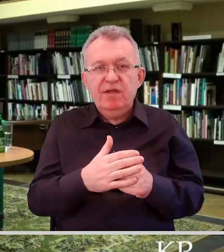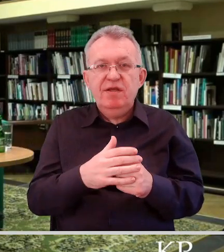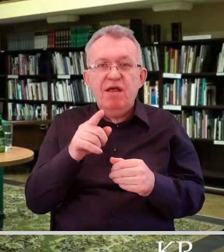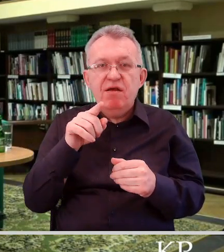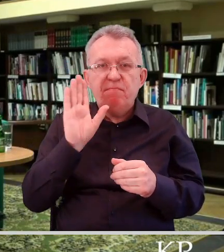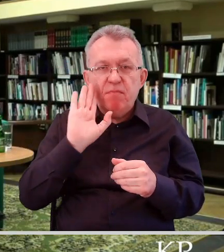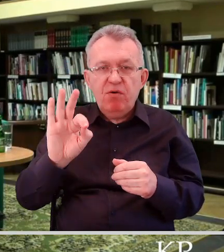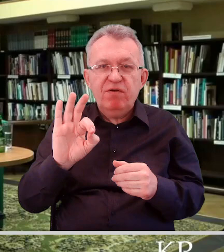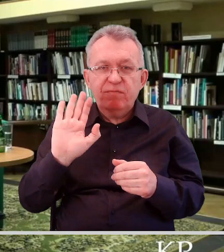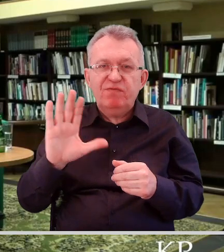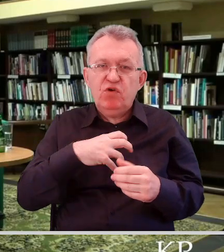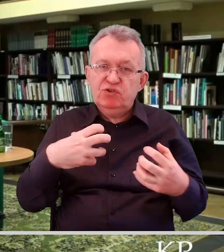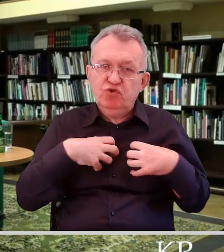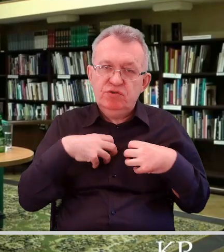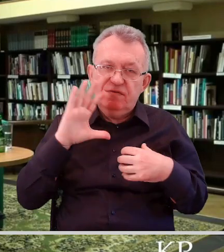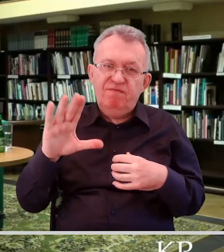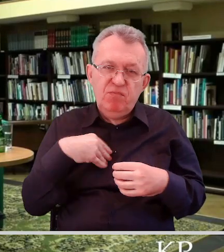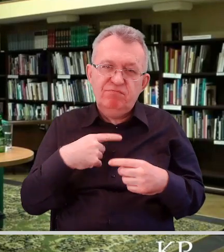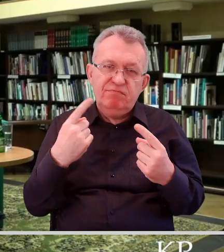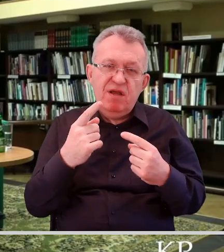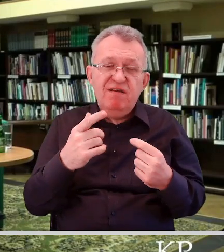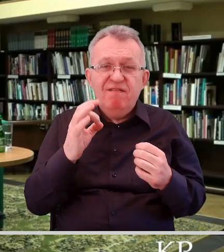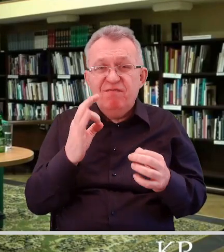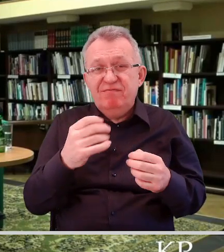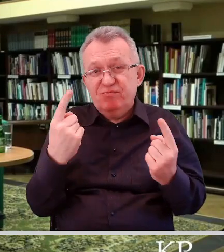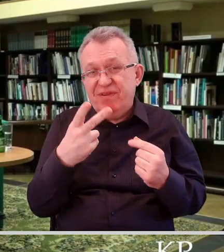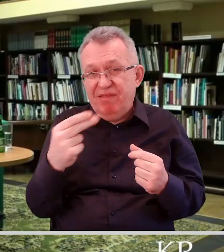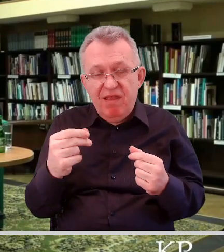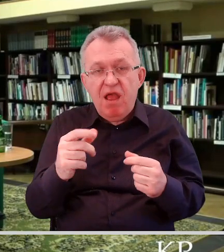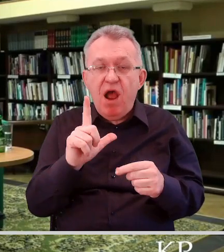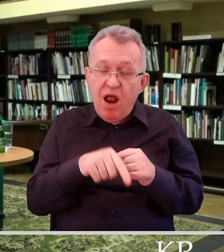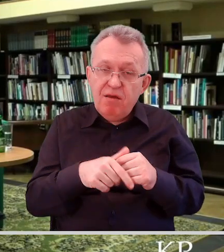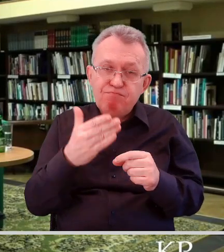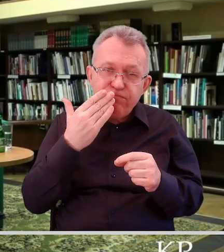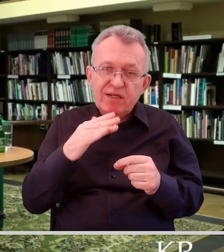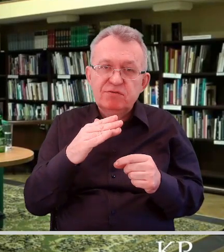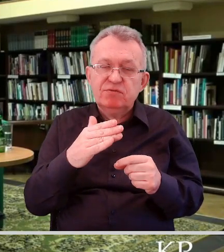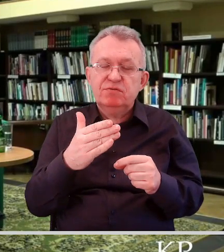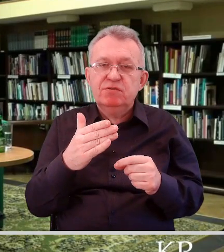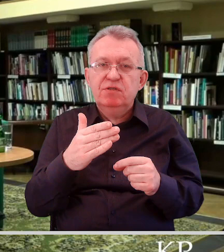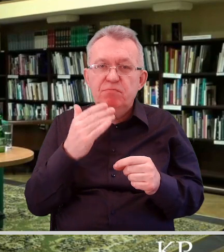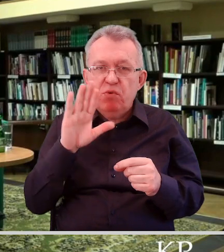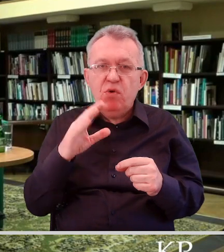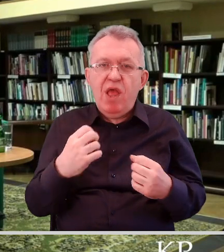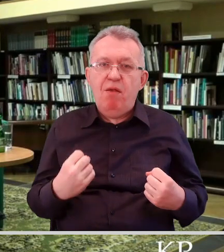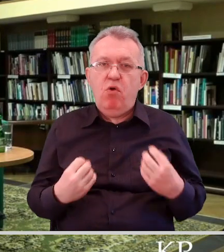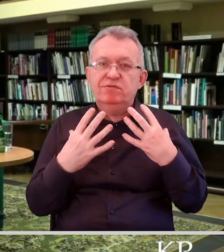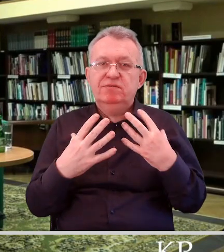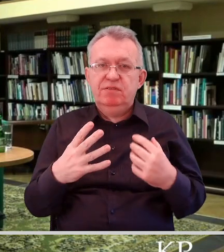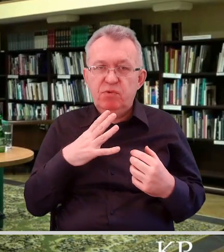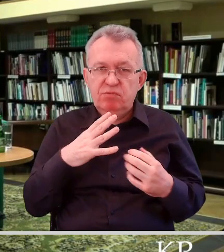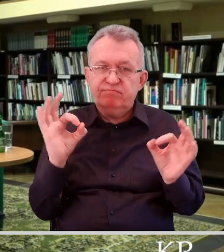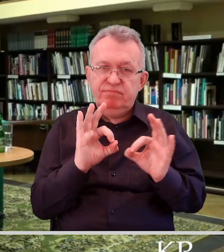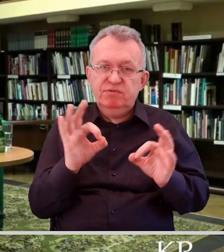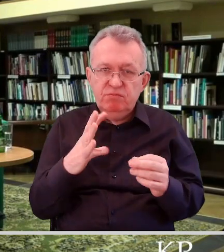one miały swoje fajne życia. Znaczy, niezbyt fajne, ale bardzo takie jakby były tam emocje, były